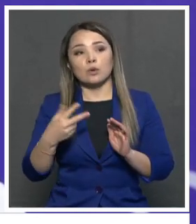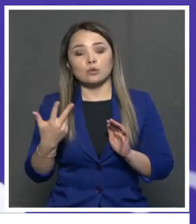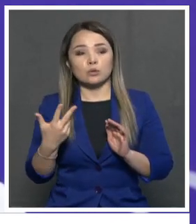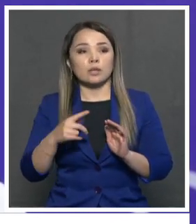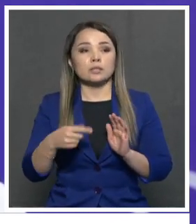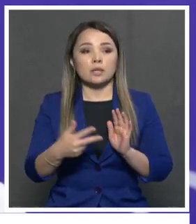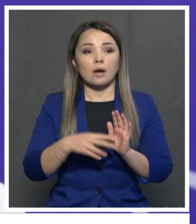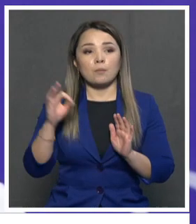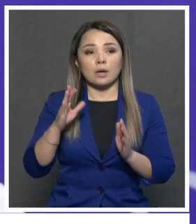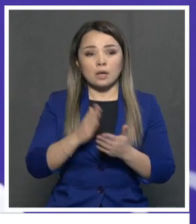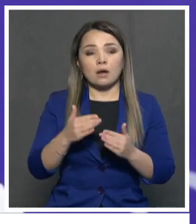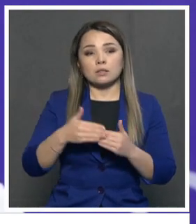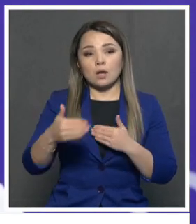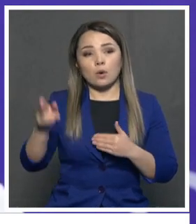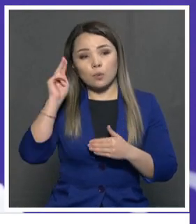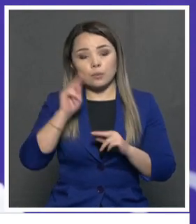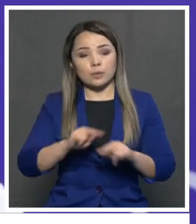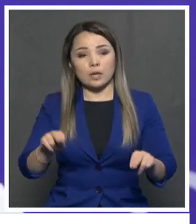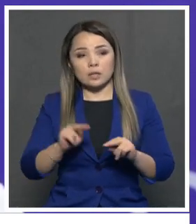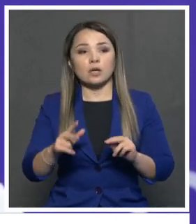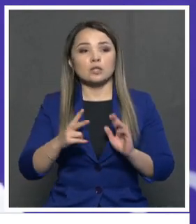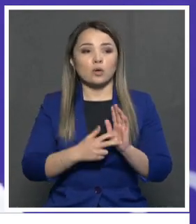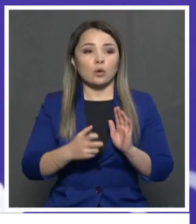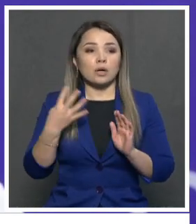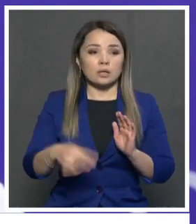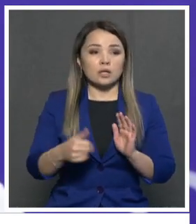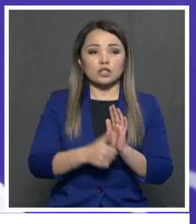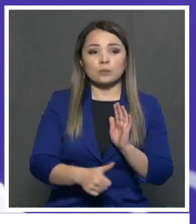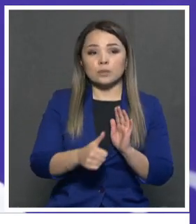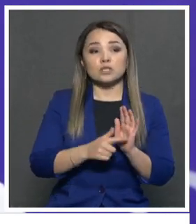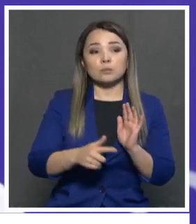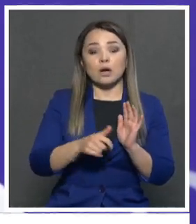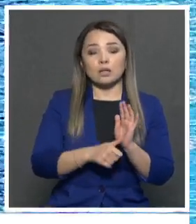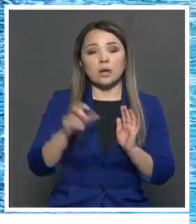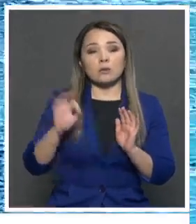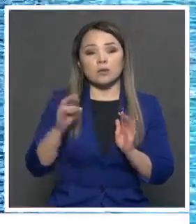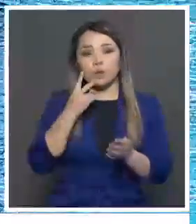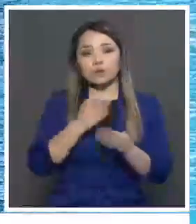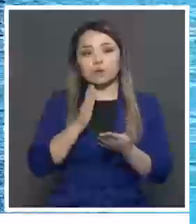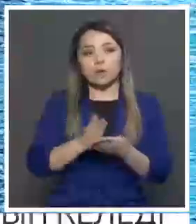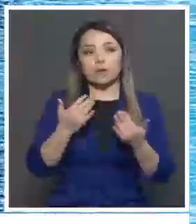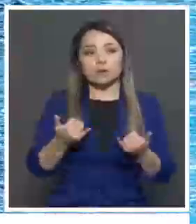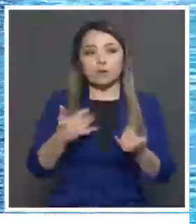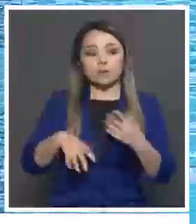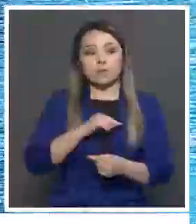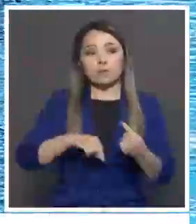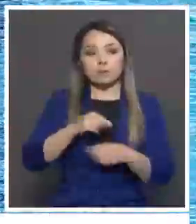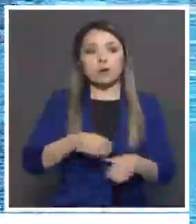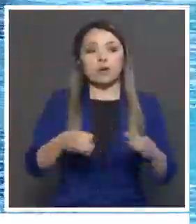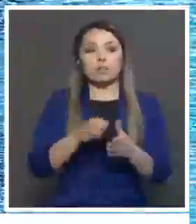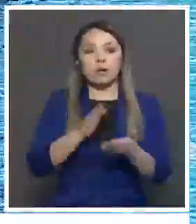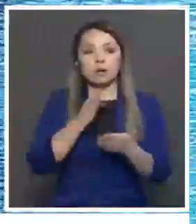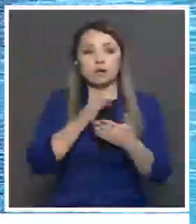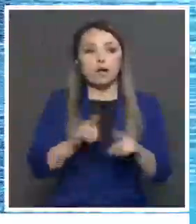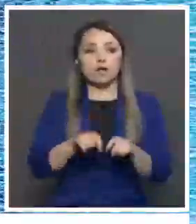Қашықтықтан оқыту бойынша оқушылар арасында 840 жағдай, яғни 76% құрайды. Қазір бизнес қауымдастық тарапынан